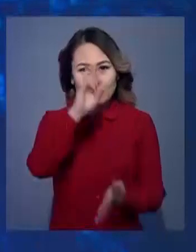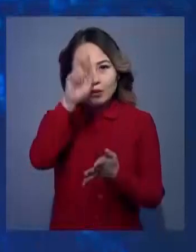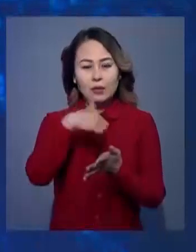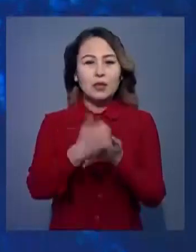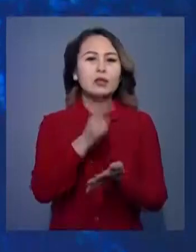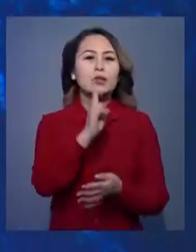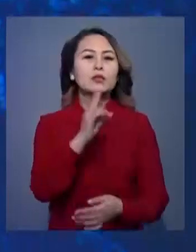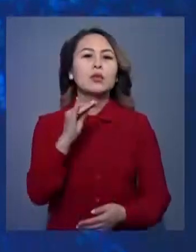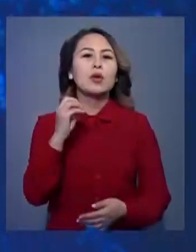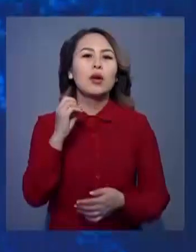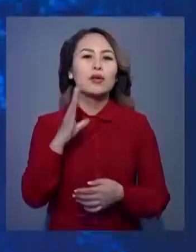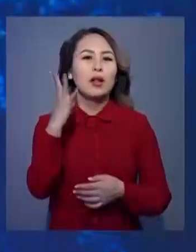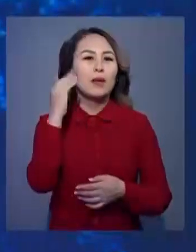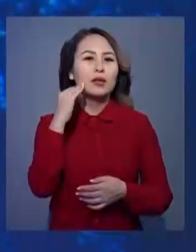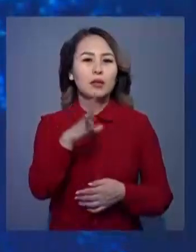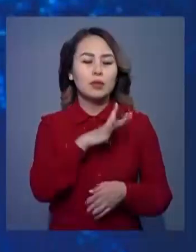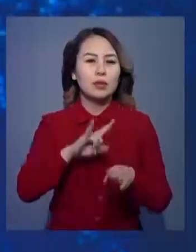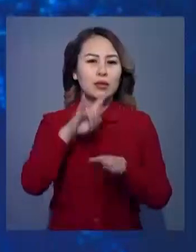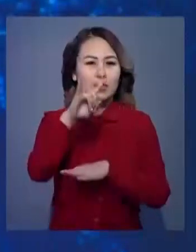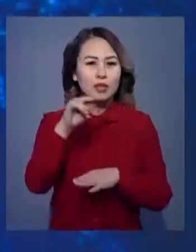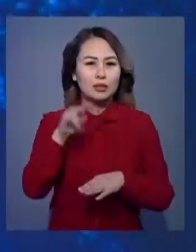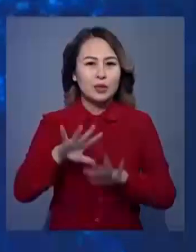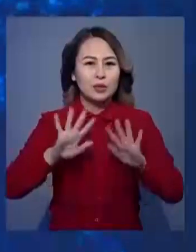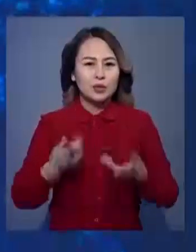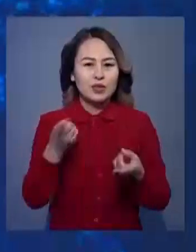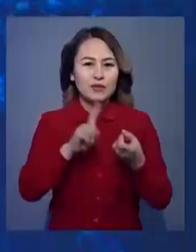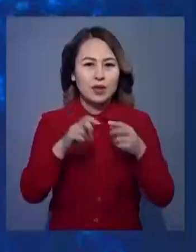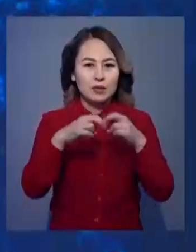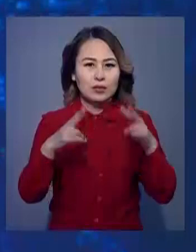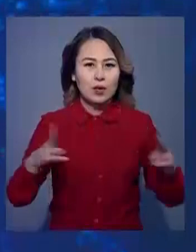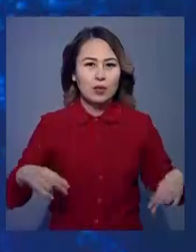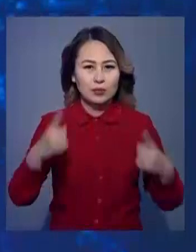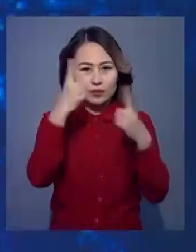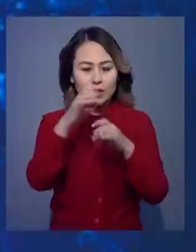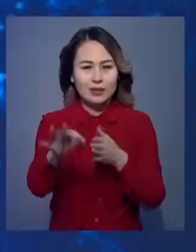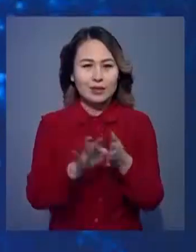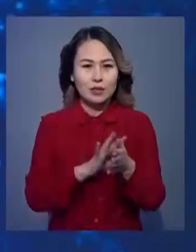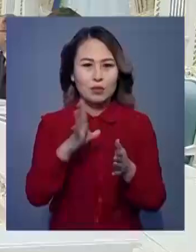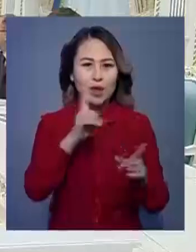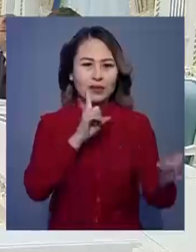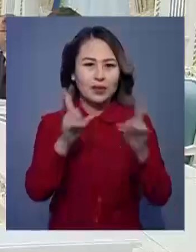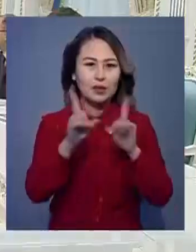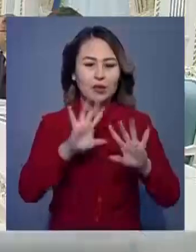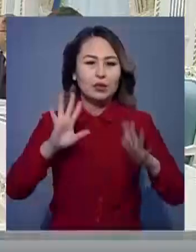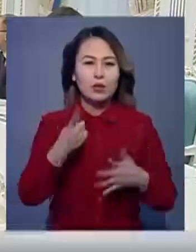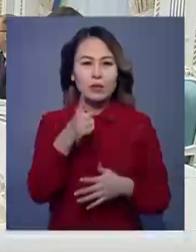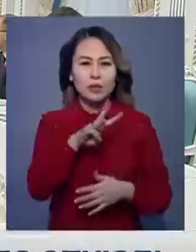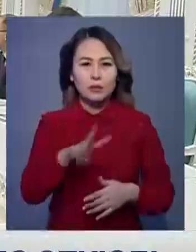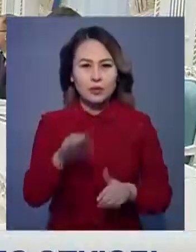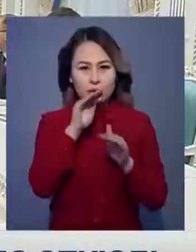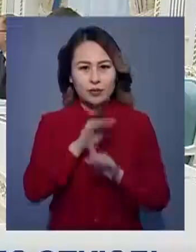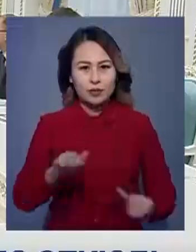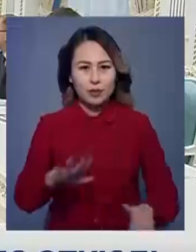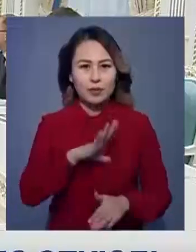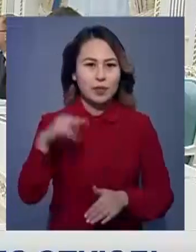Мемлекет басшысы Қасым Жомарт Тоқаев Алматыда болған ұшақ апатына байланысты Ақордада шұғыл кеңес өткізді. Жиында қаза болғандардың рухына